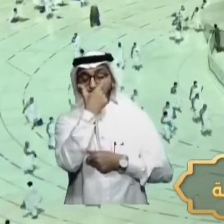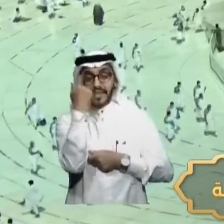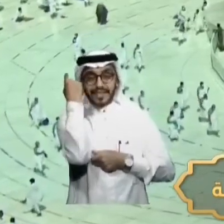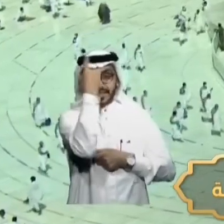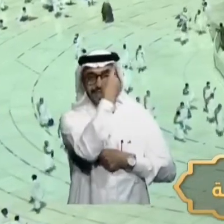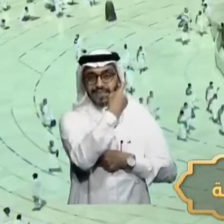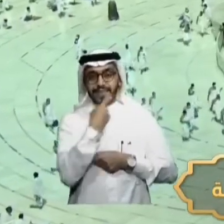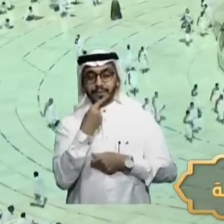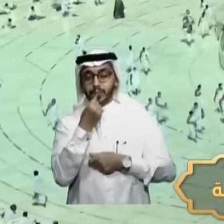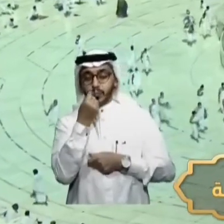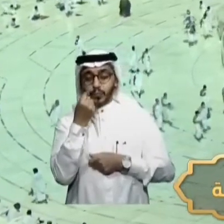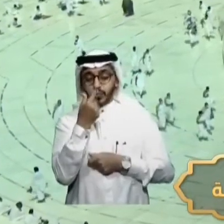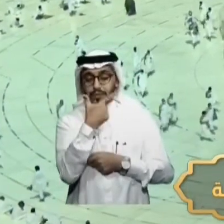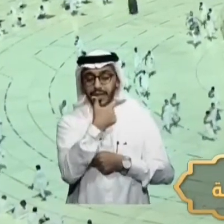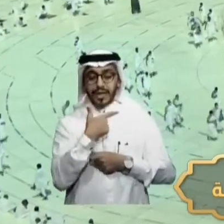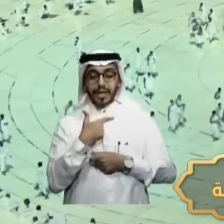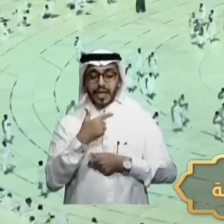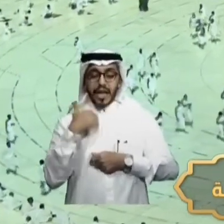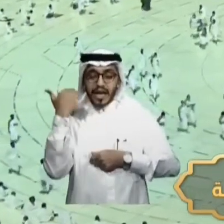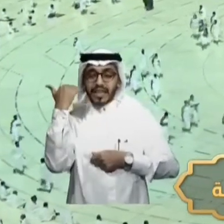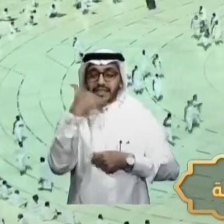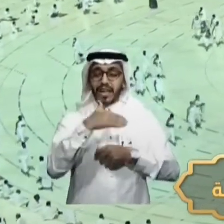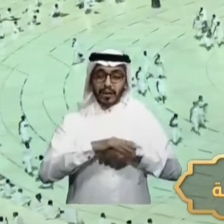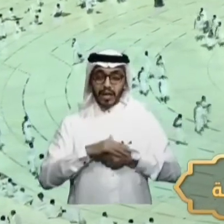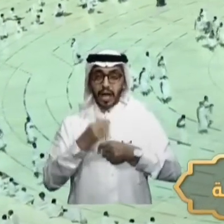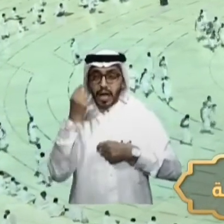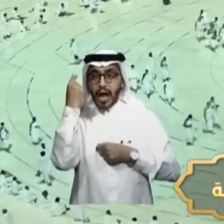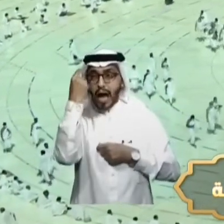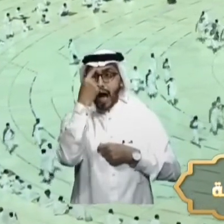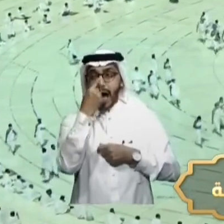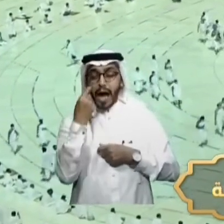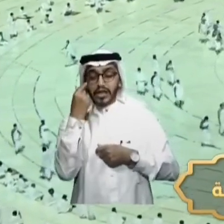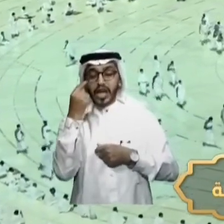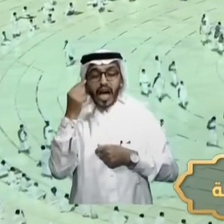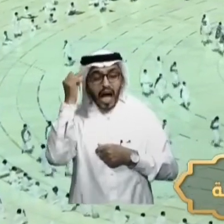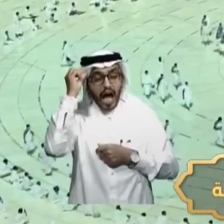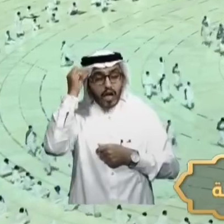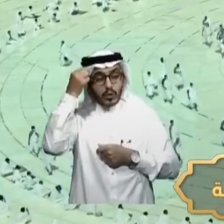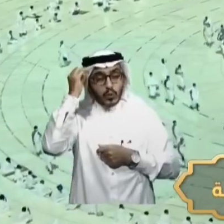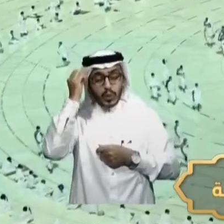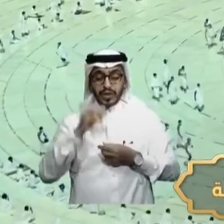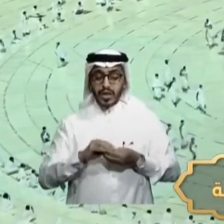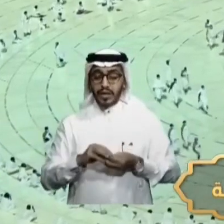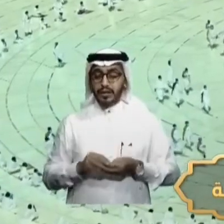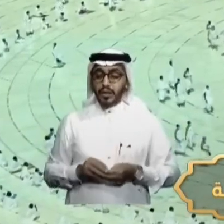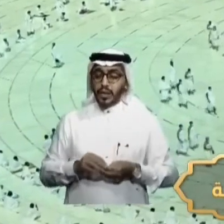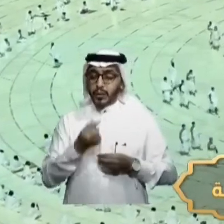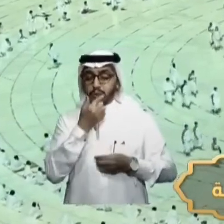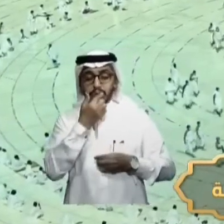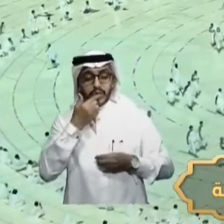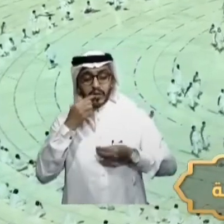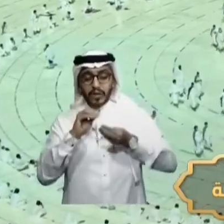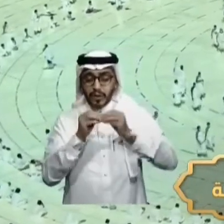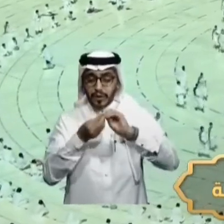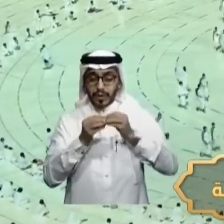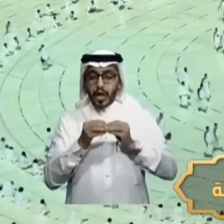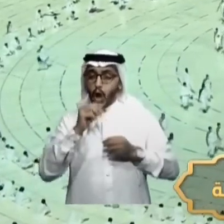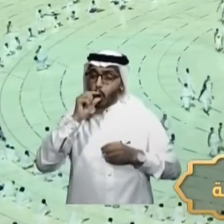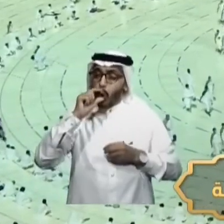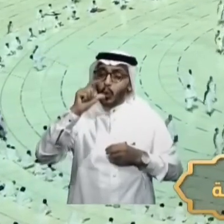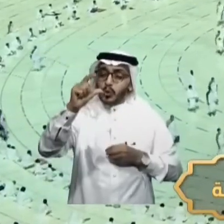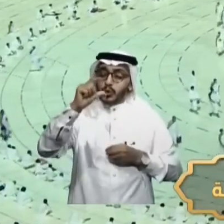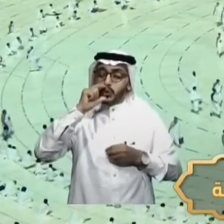الوجه، وسيم قسيم في عينيه دعج، وفي أشفاره وطف، وفي